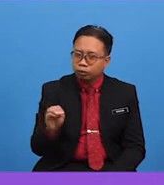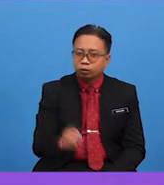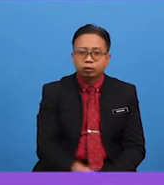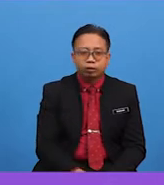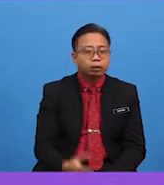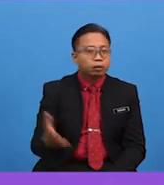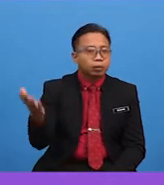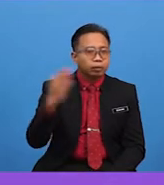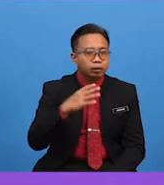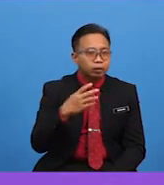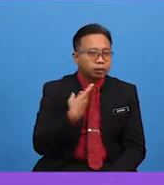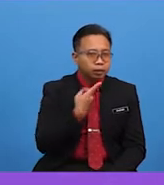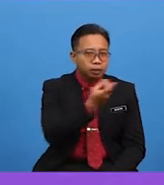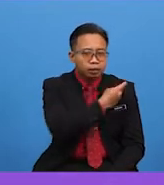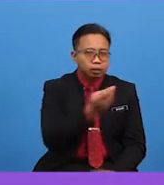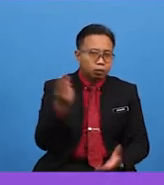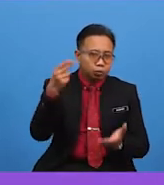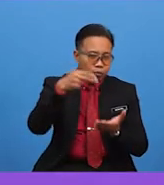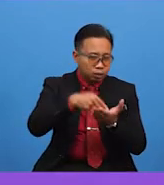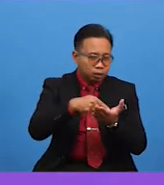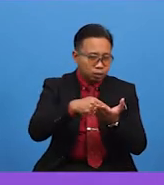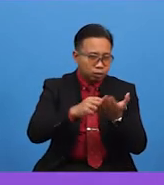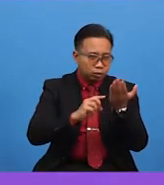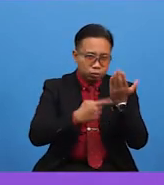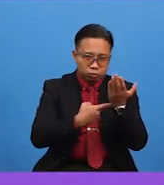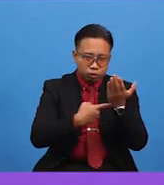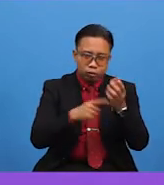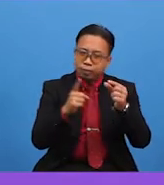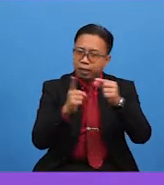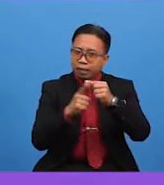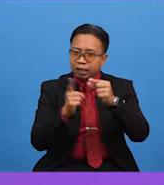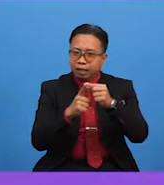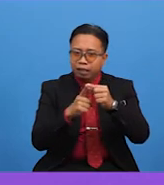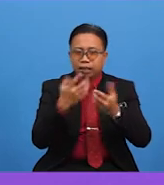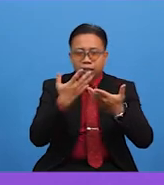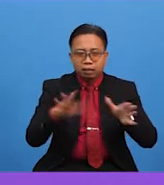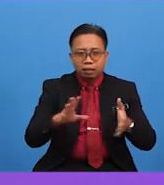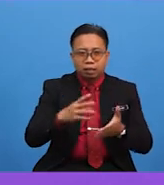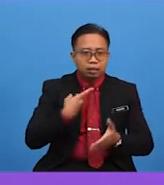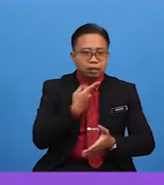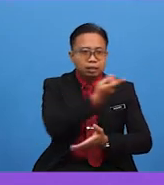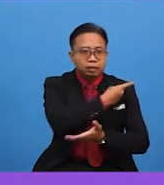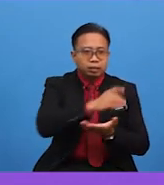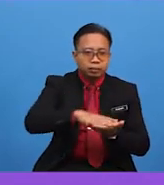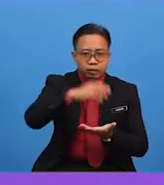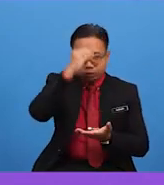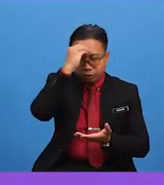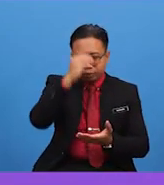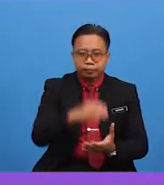Murid-murid, mari kita ulang kaji semula perkataan yang telah kita